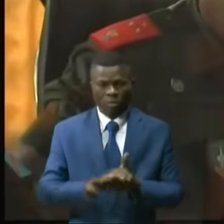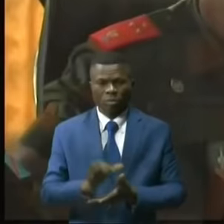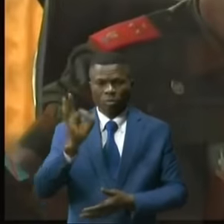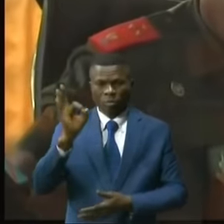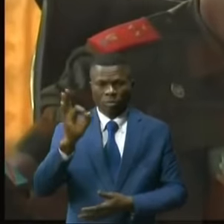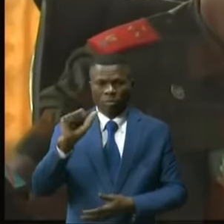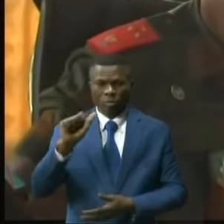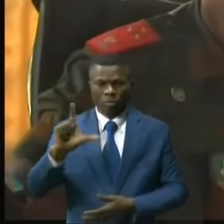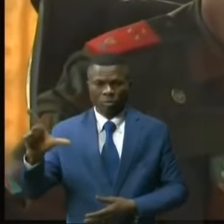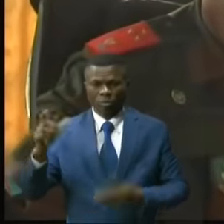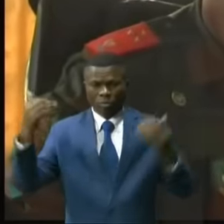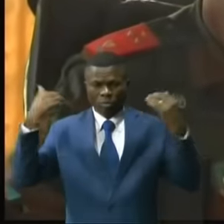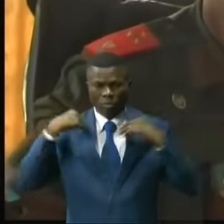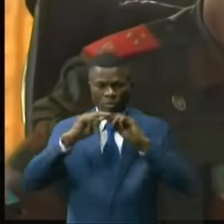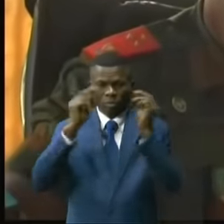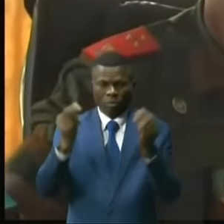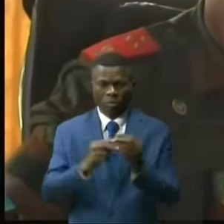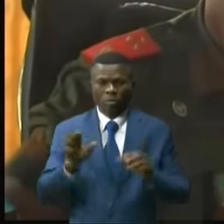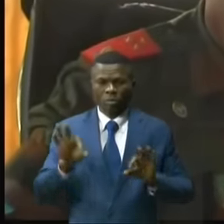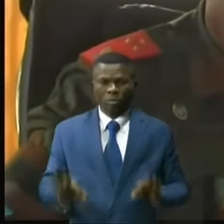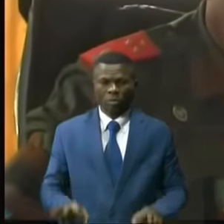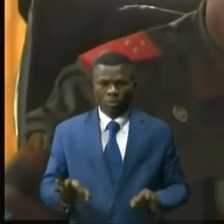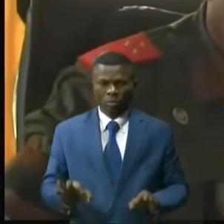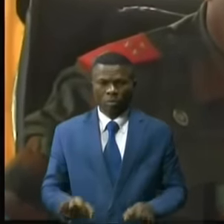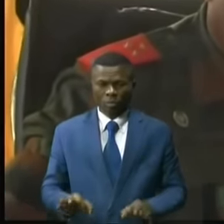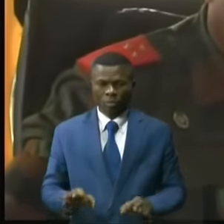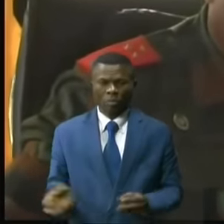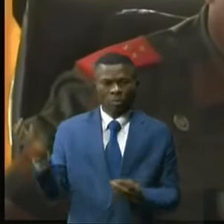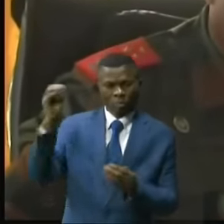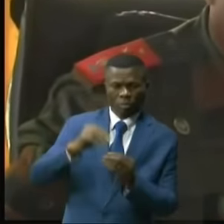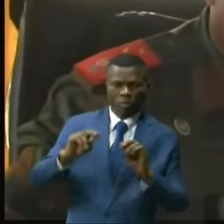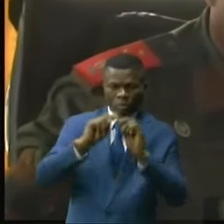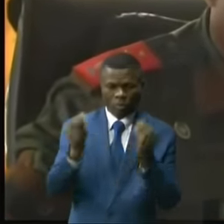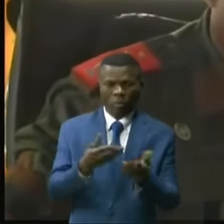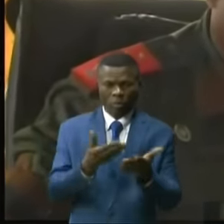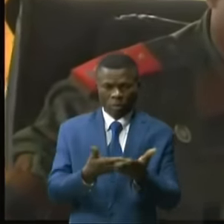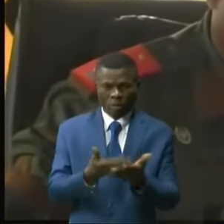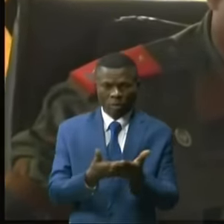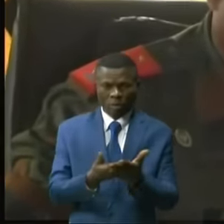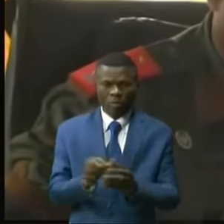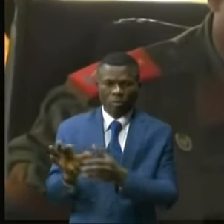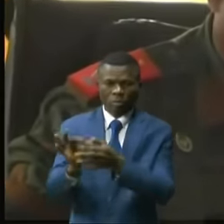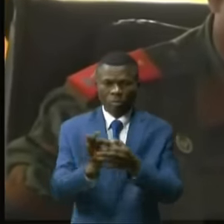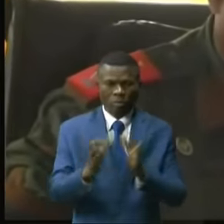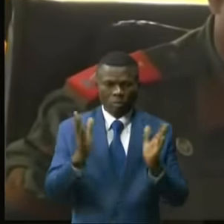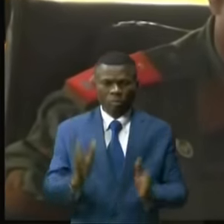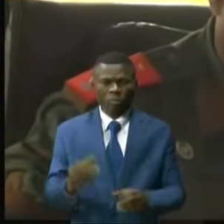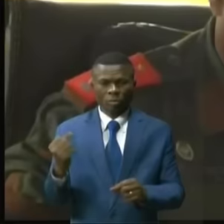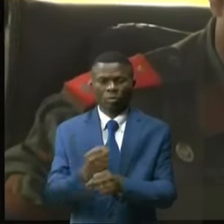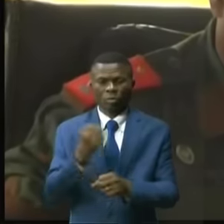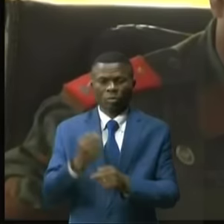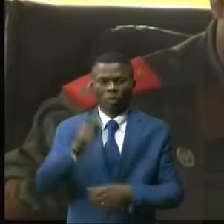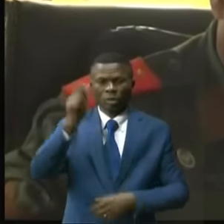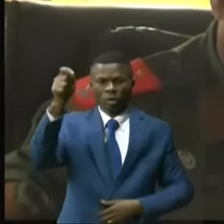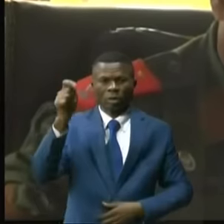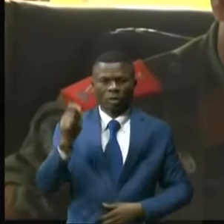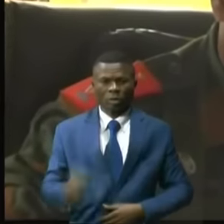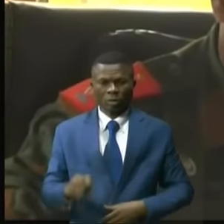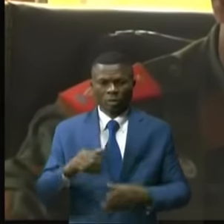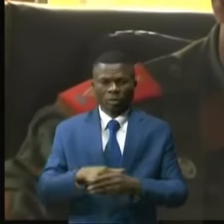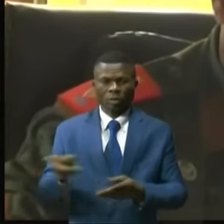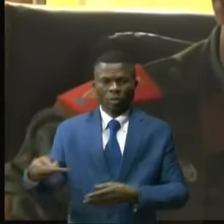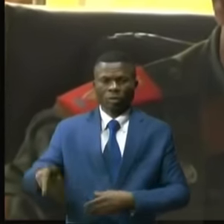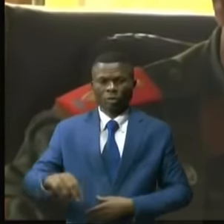Kabou commandant de la Force terrestre qui ajoute à cette casquette seul de coordonnateurs des opérations militaires dans la